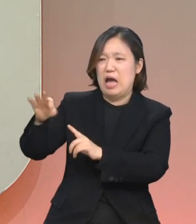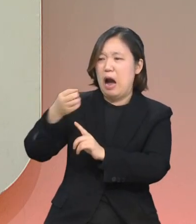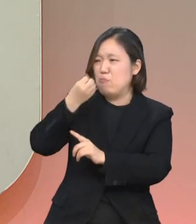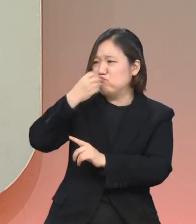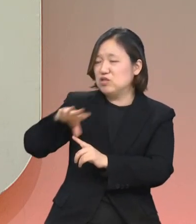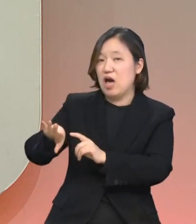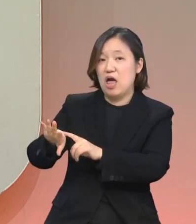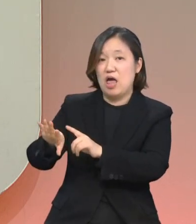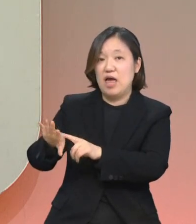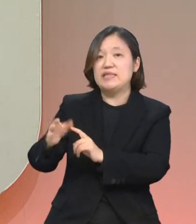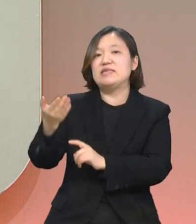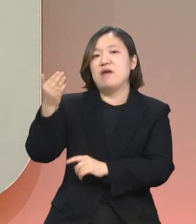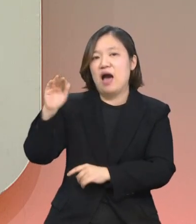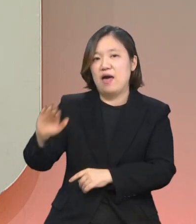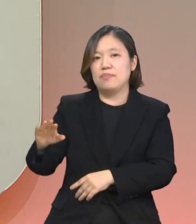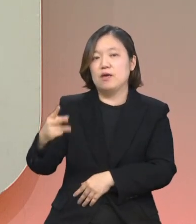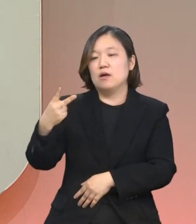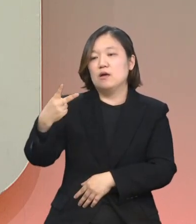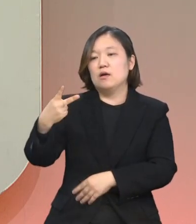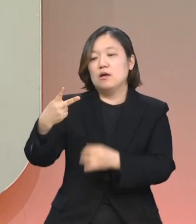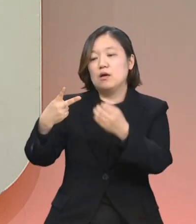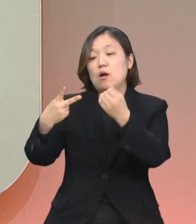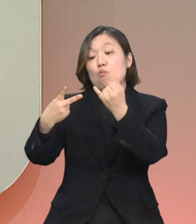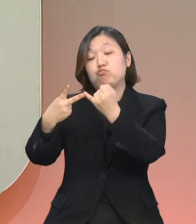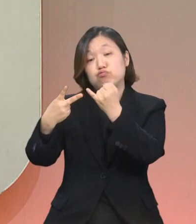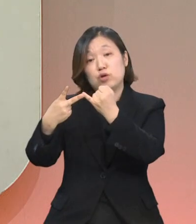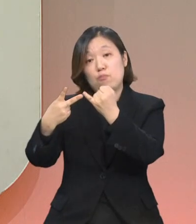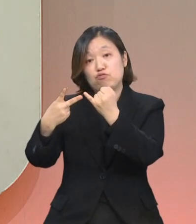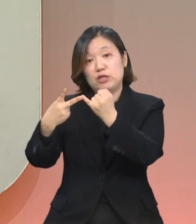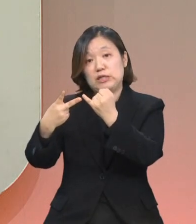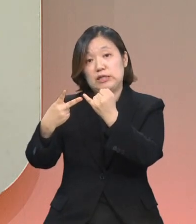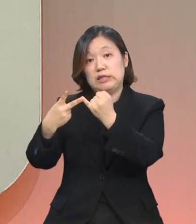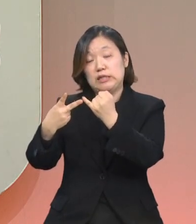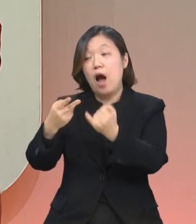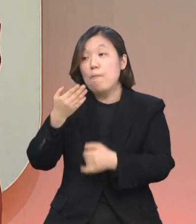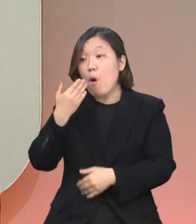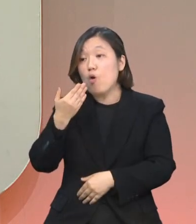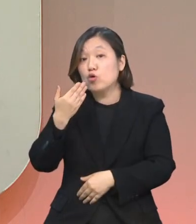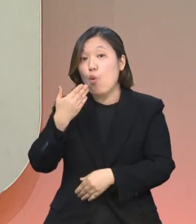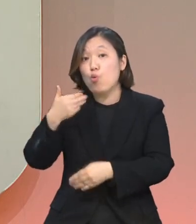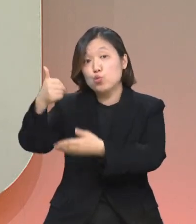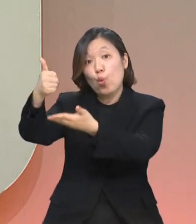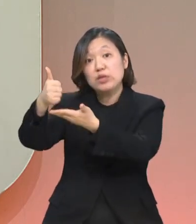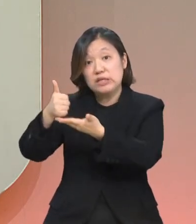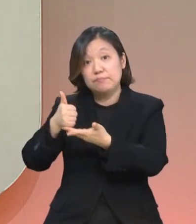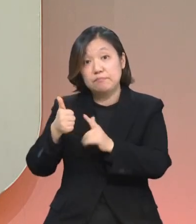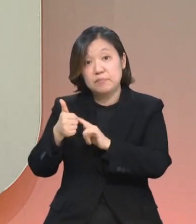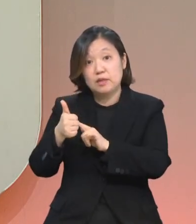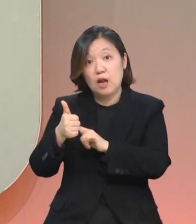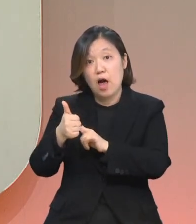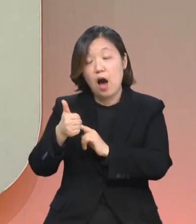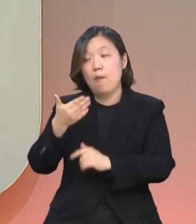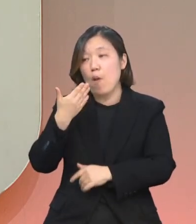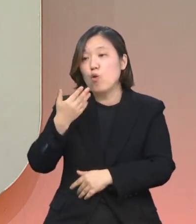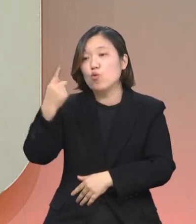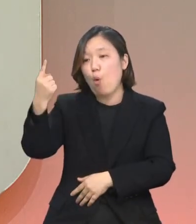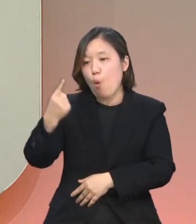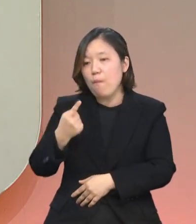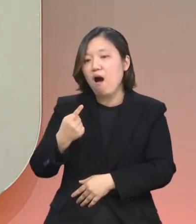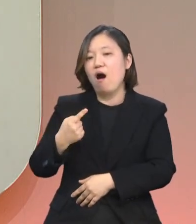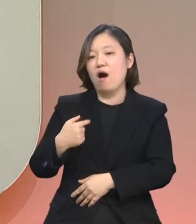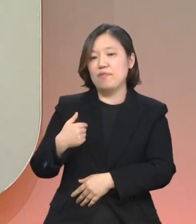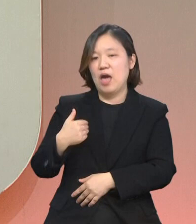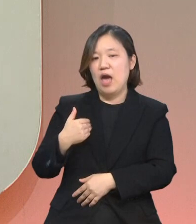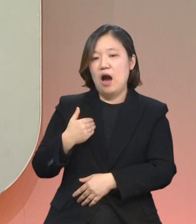무시하고 하대해도 그 짐꾼들이 시장 그 국밥집에 와서 짐 내려놓고 뭐 그러면 그 사람들이